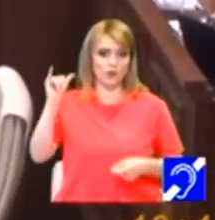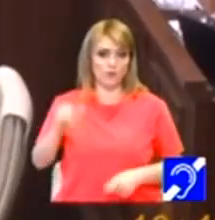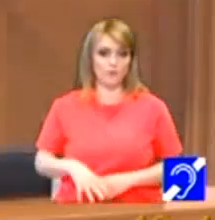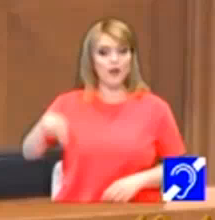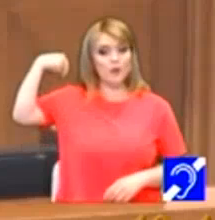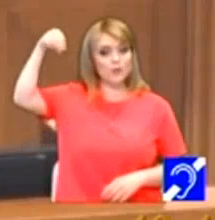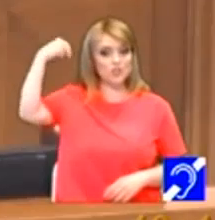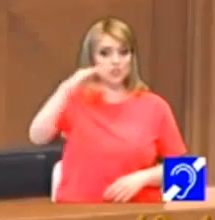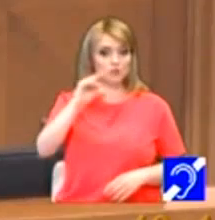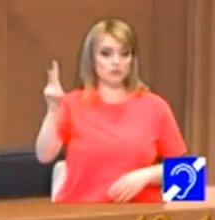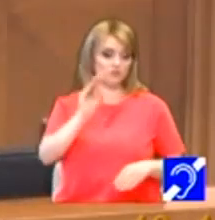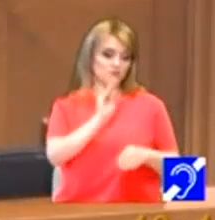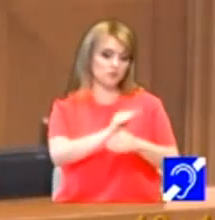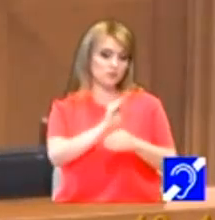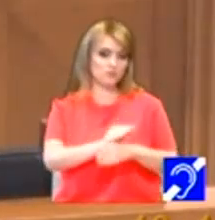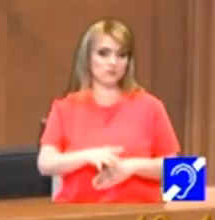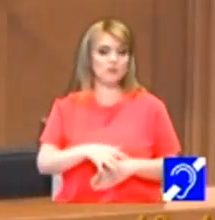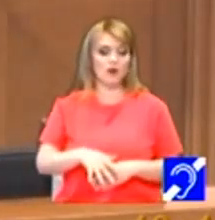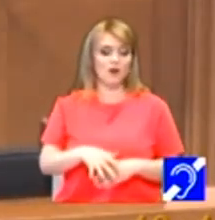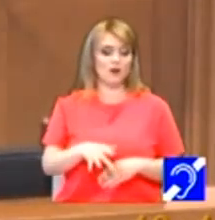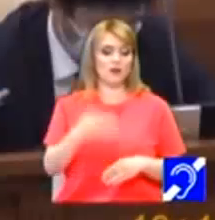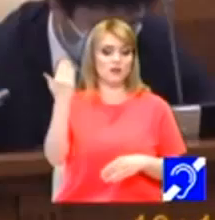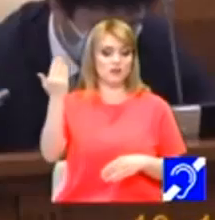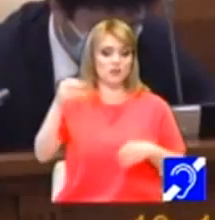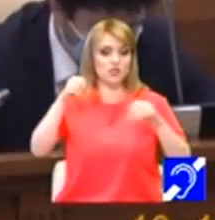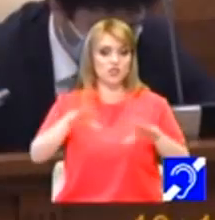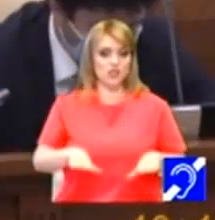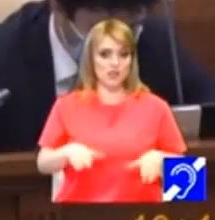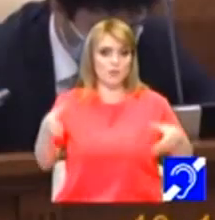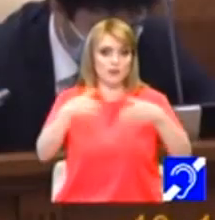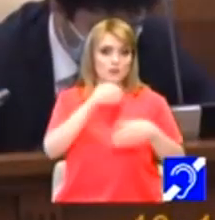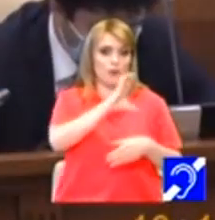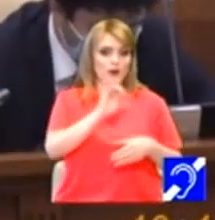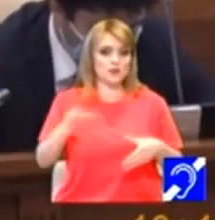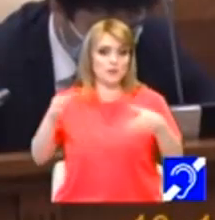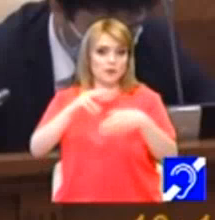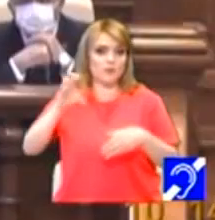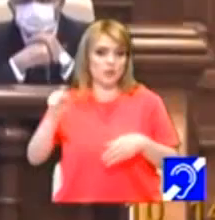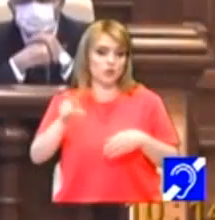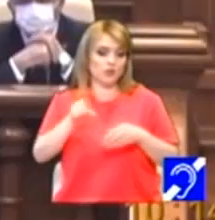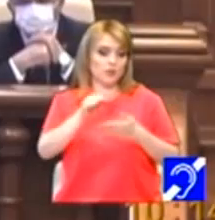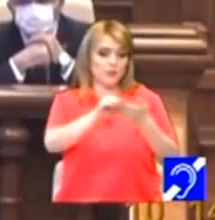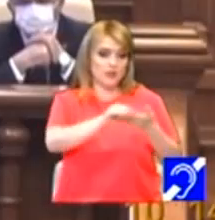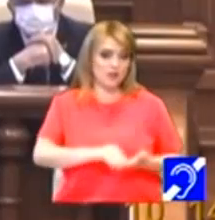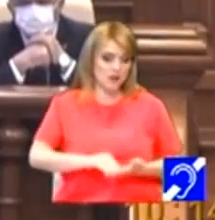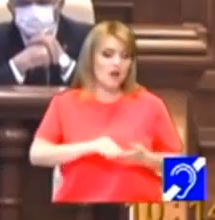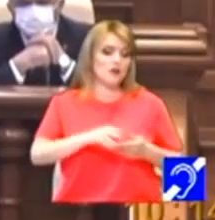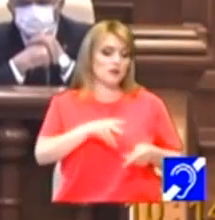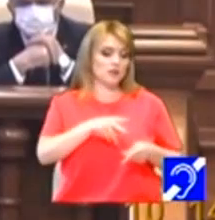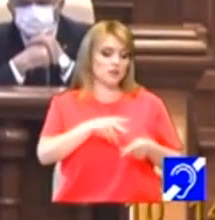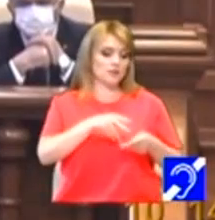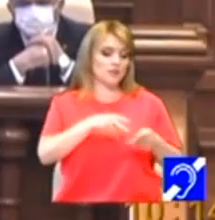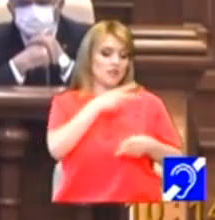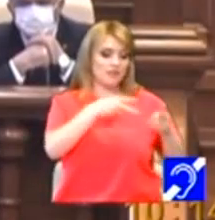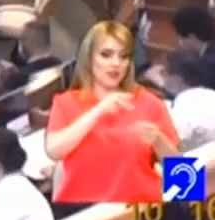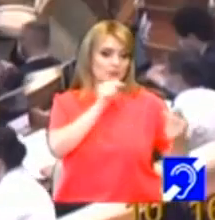Președintele Dodon a criticat dur decizia fracțiunilor PAS și PPDA de a depune moțiune de cenzură. Potrivit lui, intenția opoziției